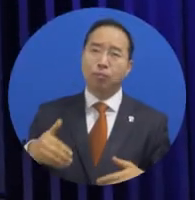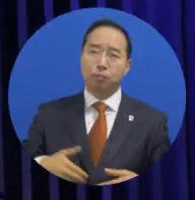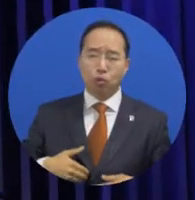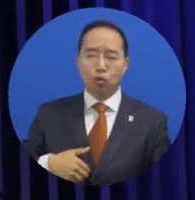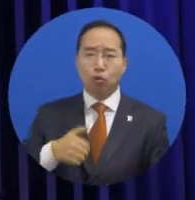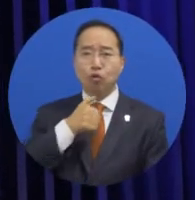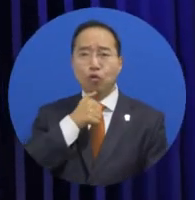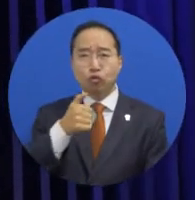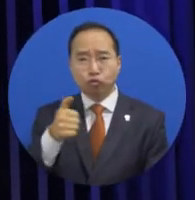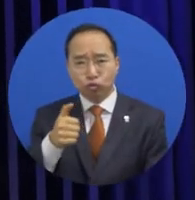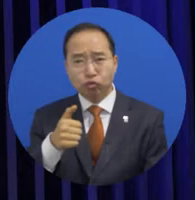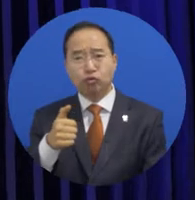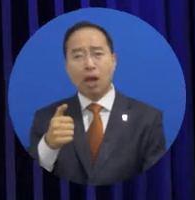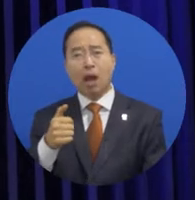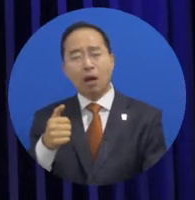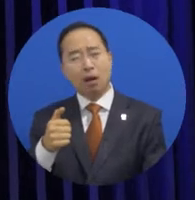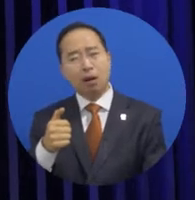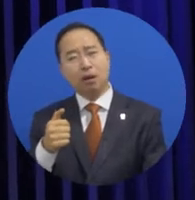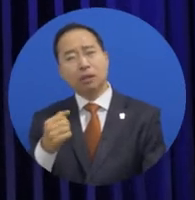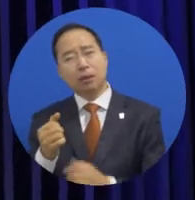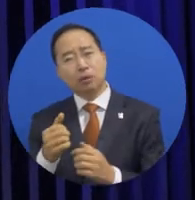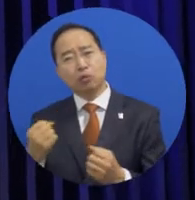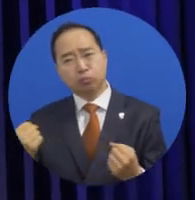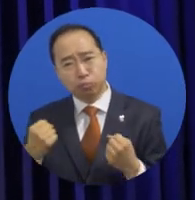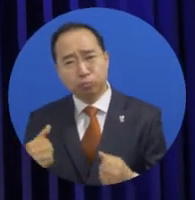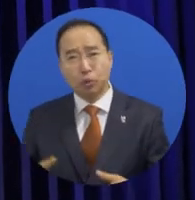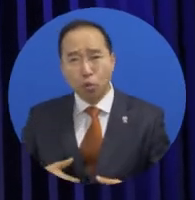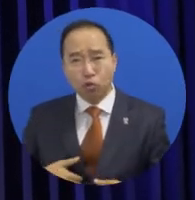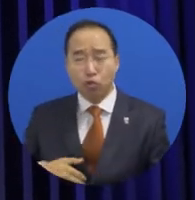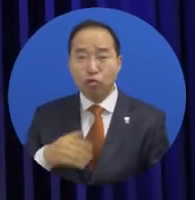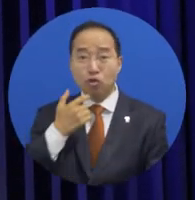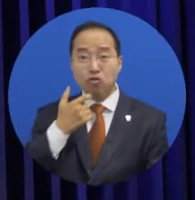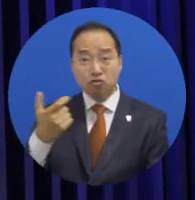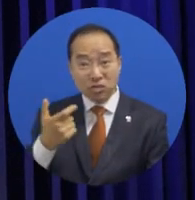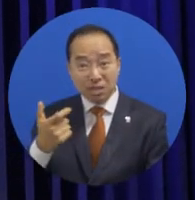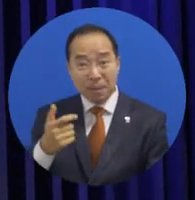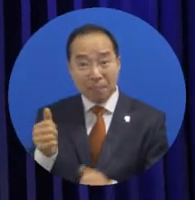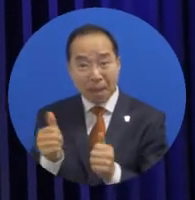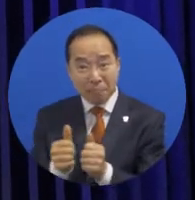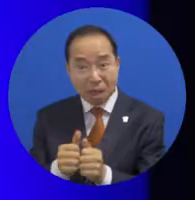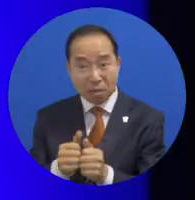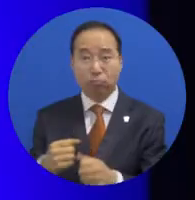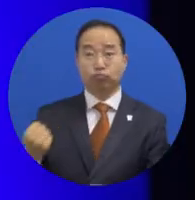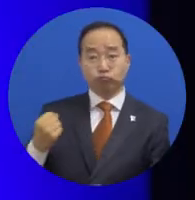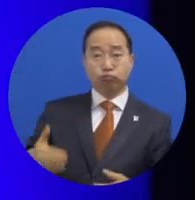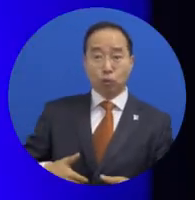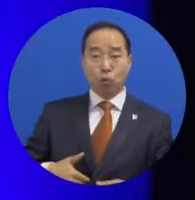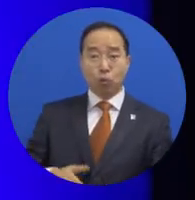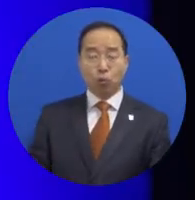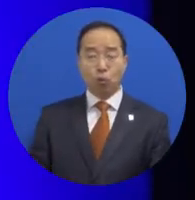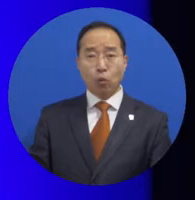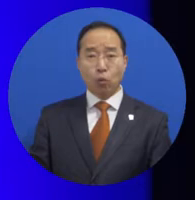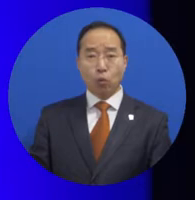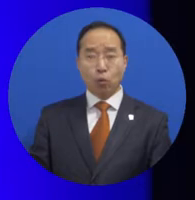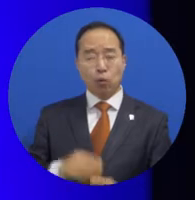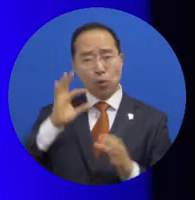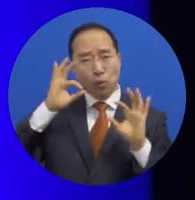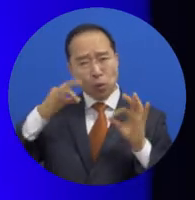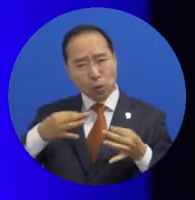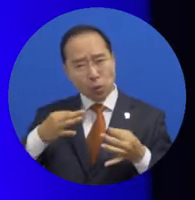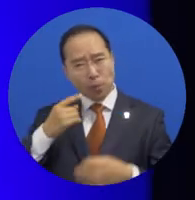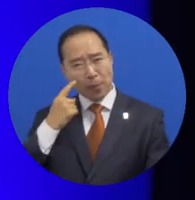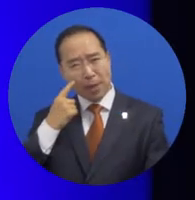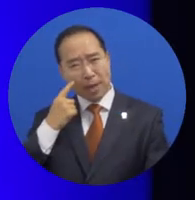쉬운 여자도 체력이 필요해요. 그리고 60 먹은 남자들도 체력이 중요하죠. 그래서 제가 곰곰이 생각해 보니까